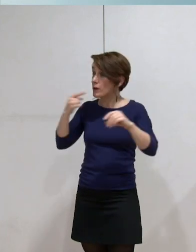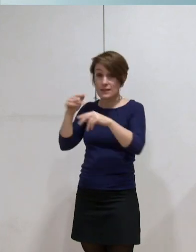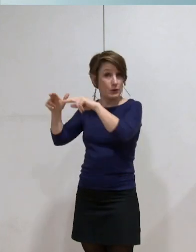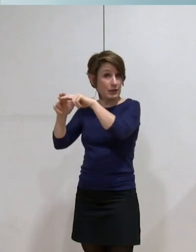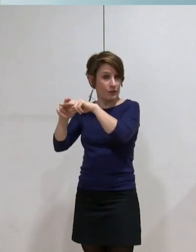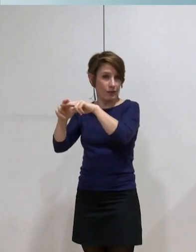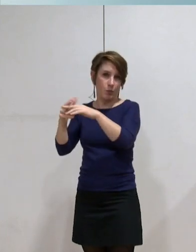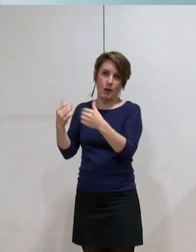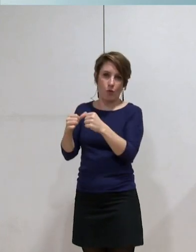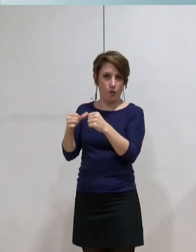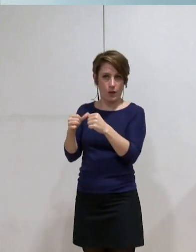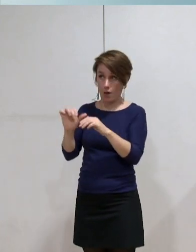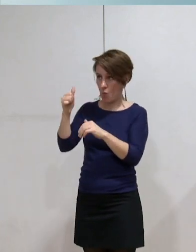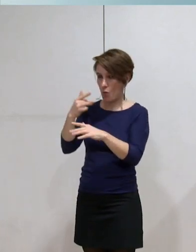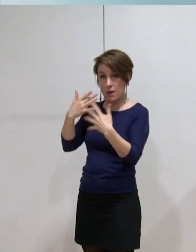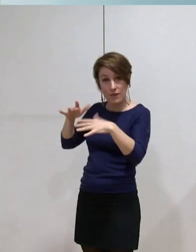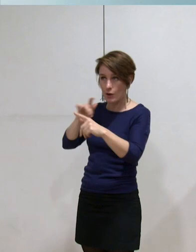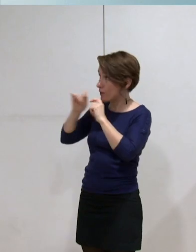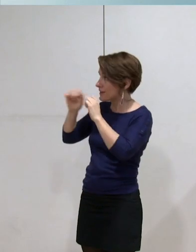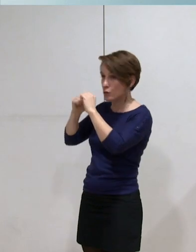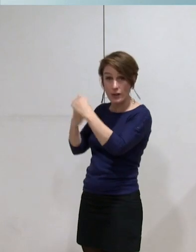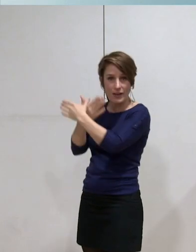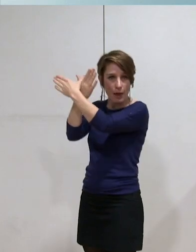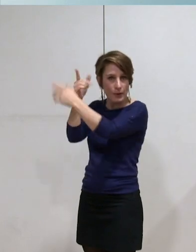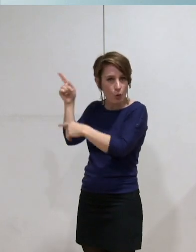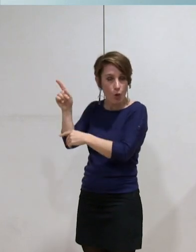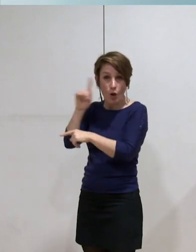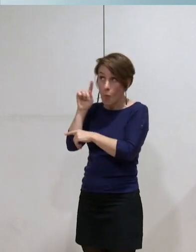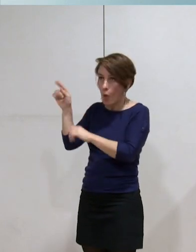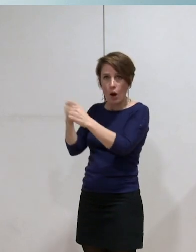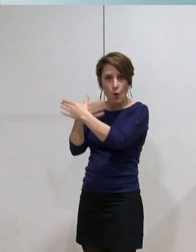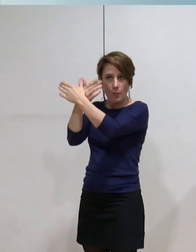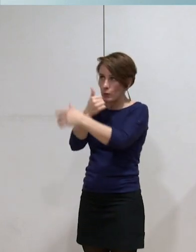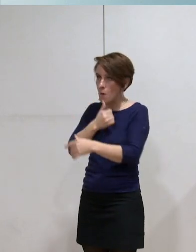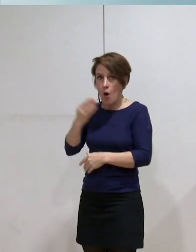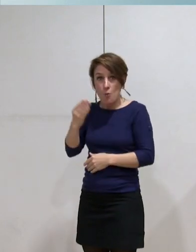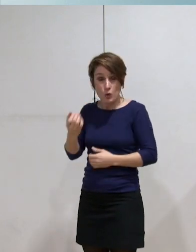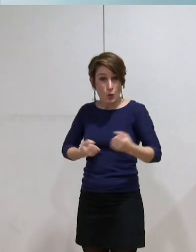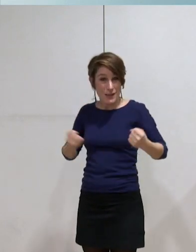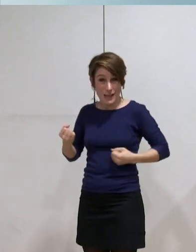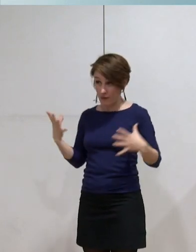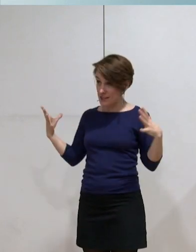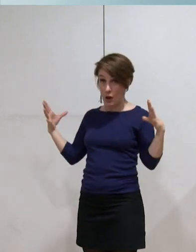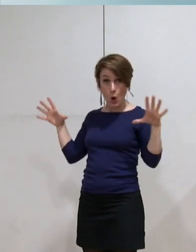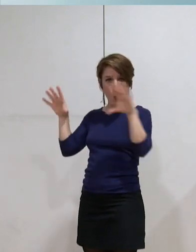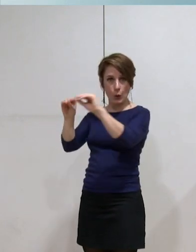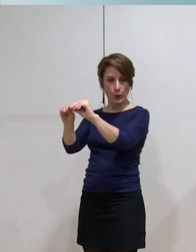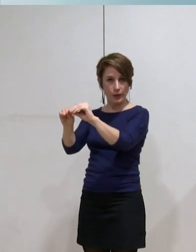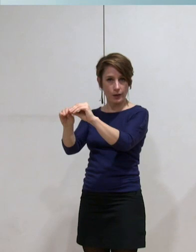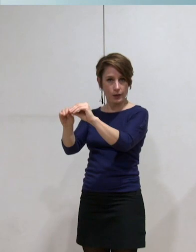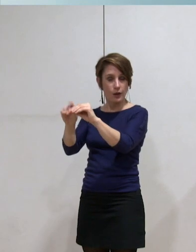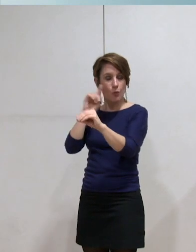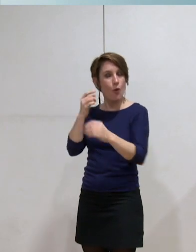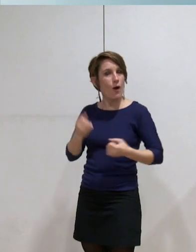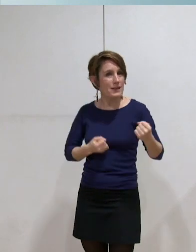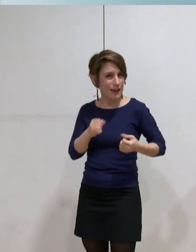métropole et son besoin de regrouper assez vite un certain nombre de services devenus métropolitains ou des services communs